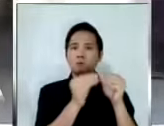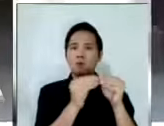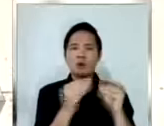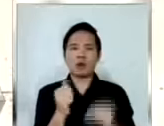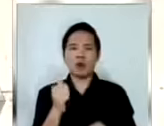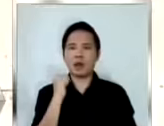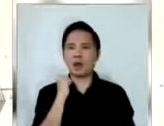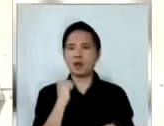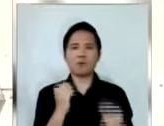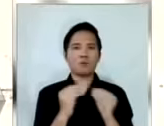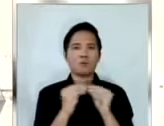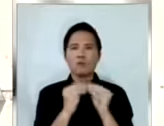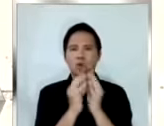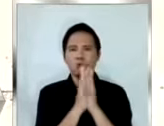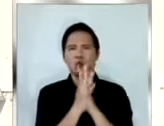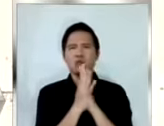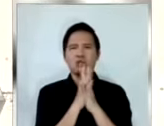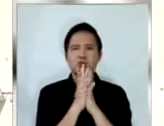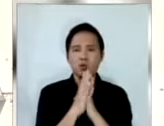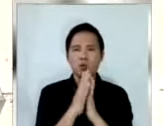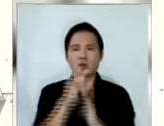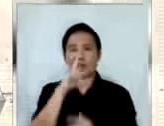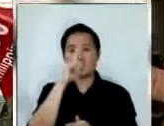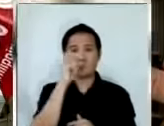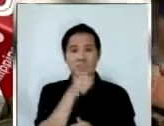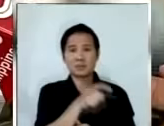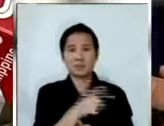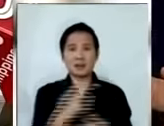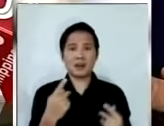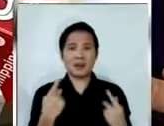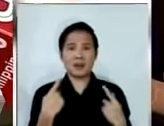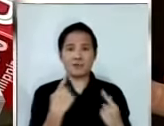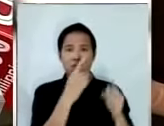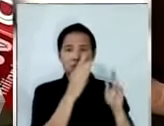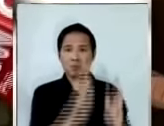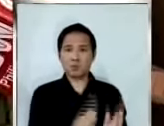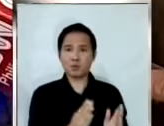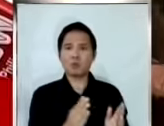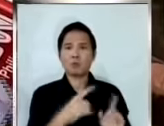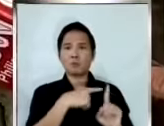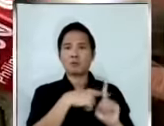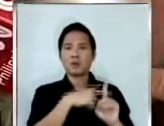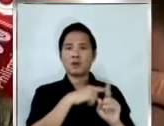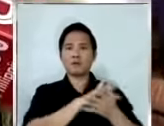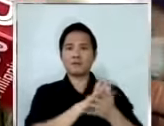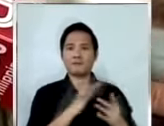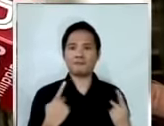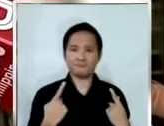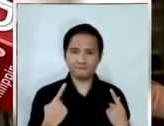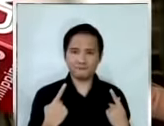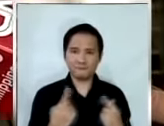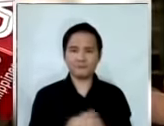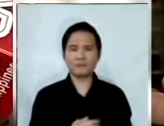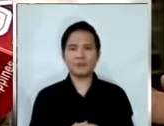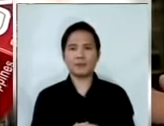dito, lalo pat 7 na ang nagpositibo sa rapid test. We have a different facility for them so that hindi sila masama